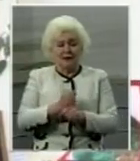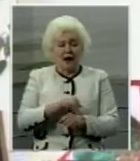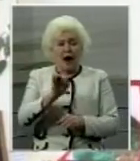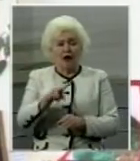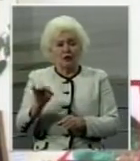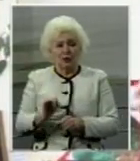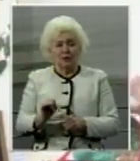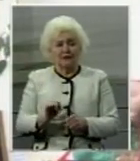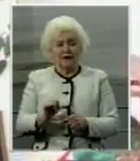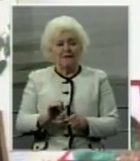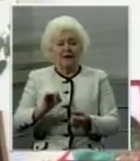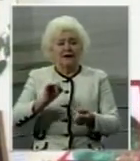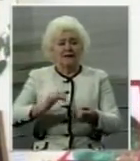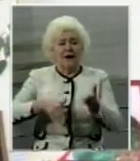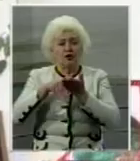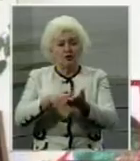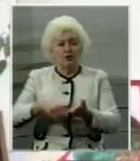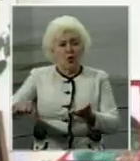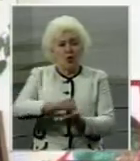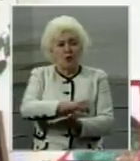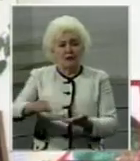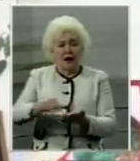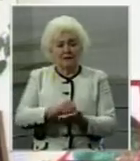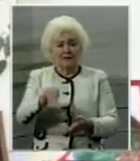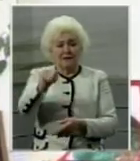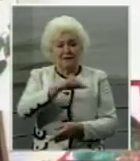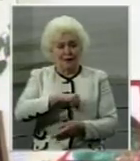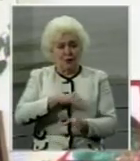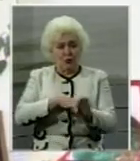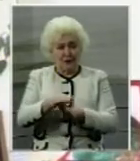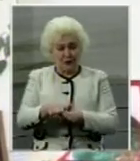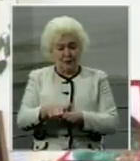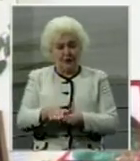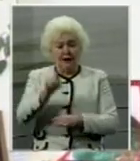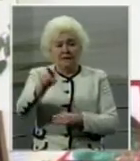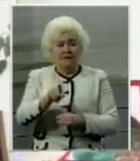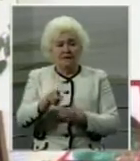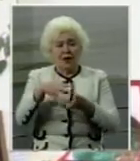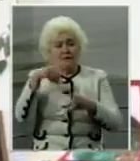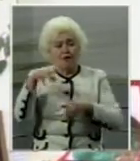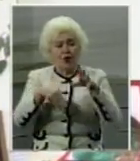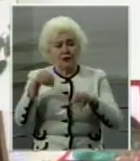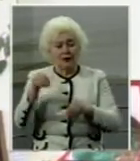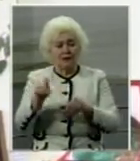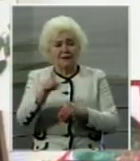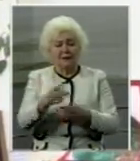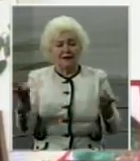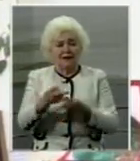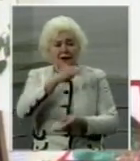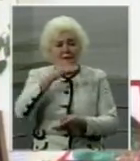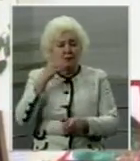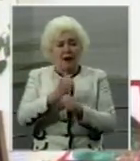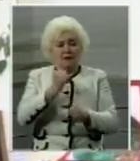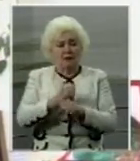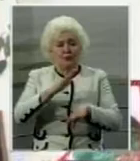за допомогою праски, оці роботи зроблені. Це з войлока, там, де треба багато